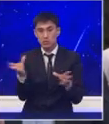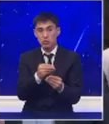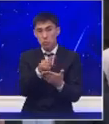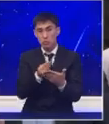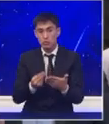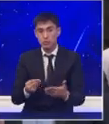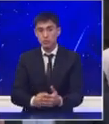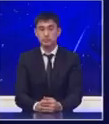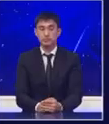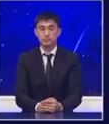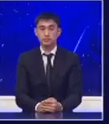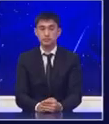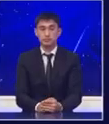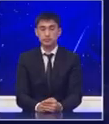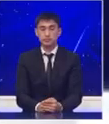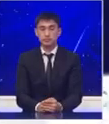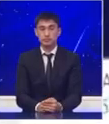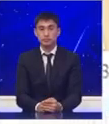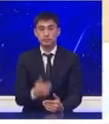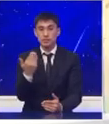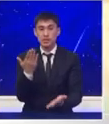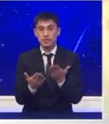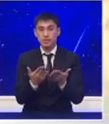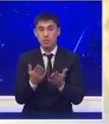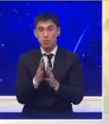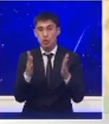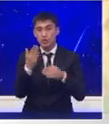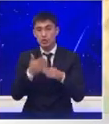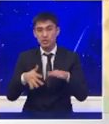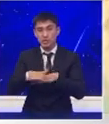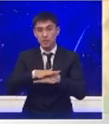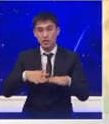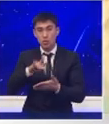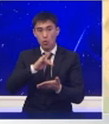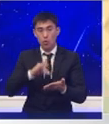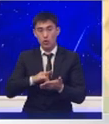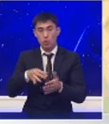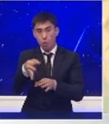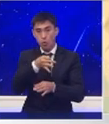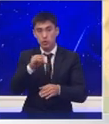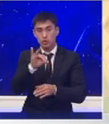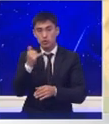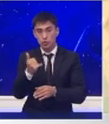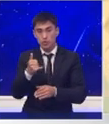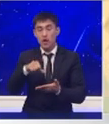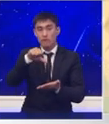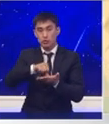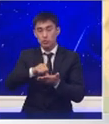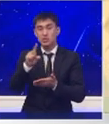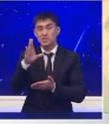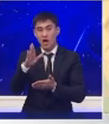подписи. В том случае, если большая часть населения города и области ЖИТИСУ выступит